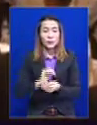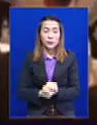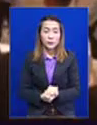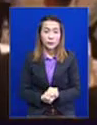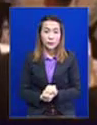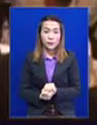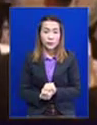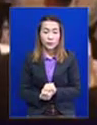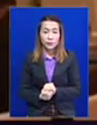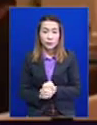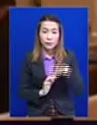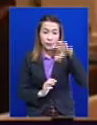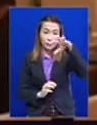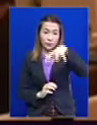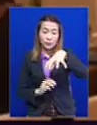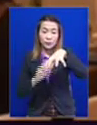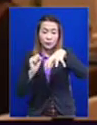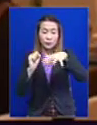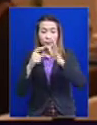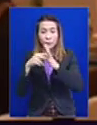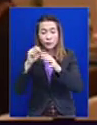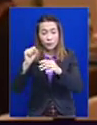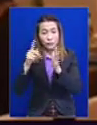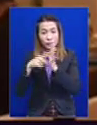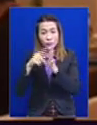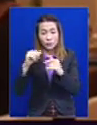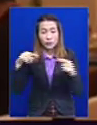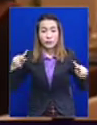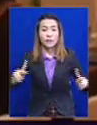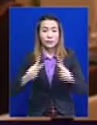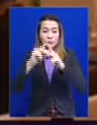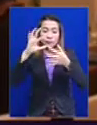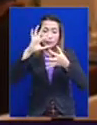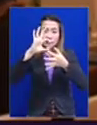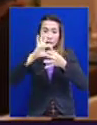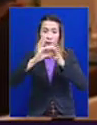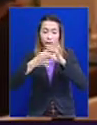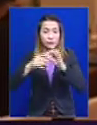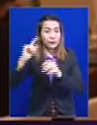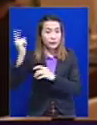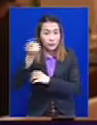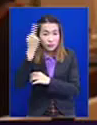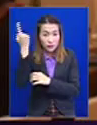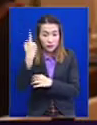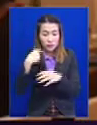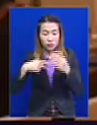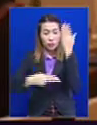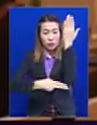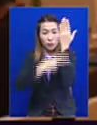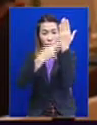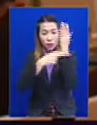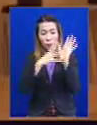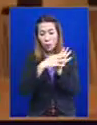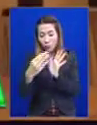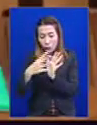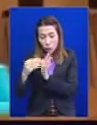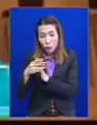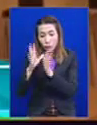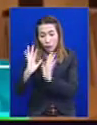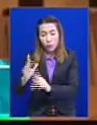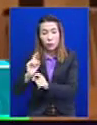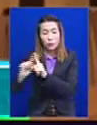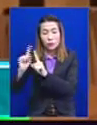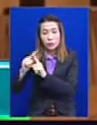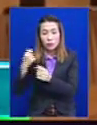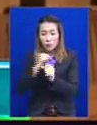สำนักมาตรฐานและกำกับความปลอดภัยนักท่องเที่ยวกระทรวงการท่องเที่ยวและกีฬาร่วมกับสมาคมโรงแรมจัดอบรมพัฒนาบุคลากรส